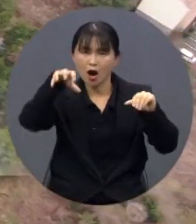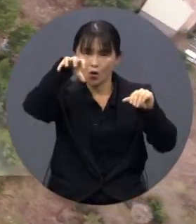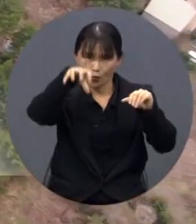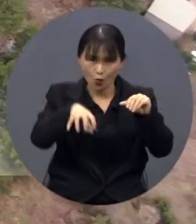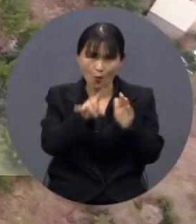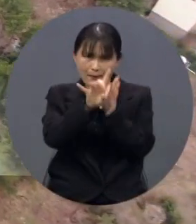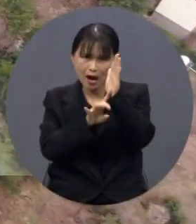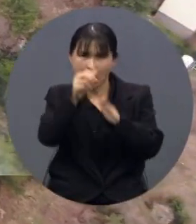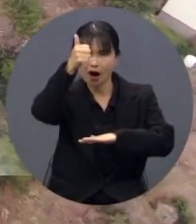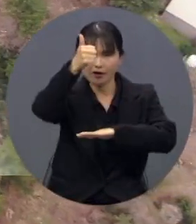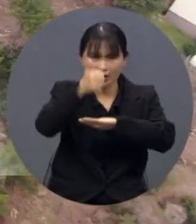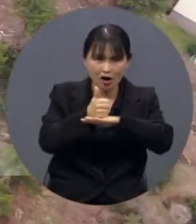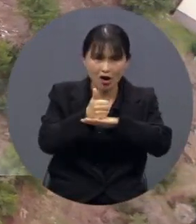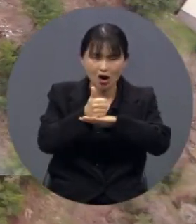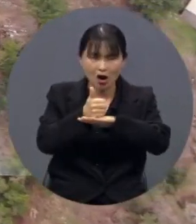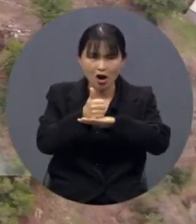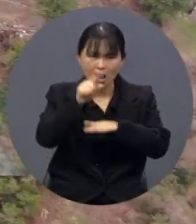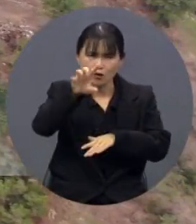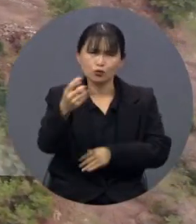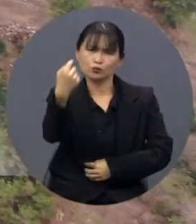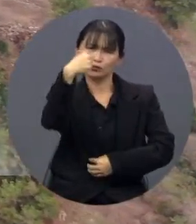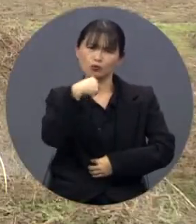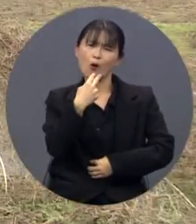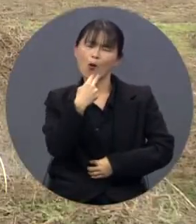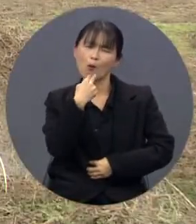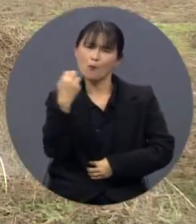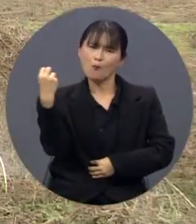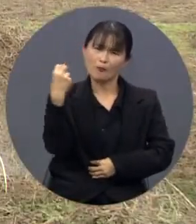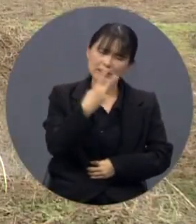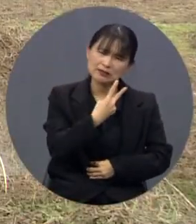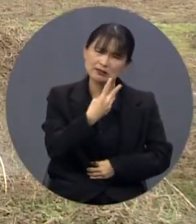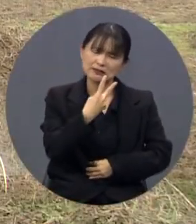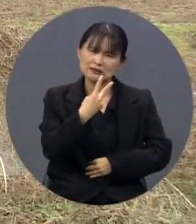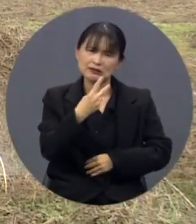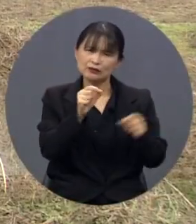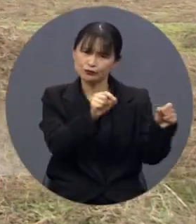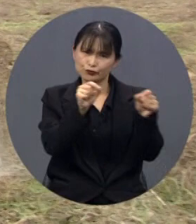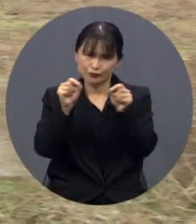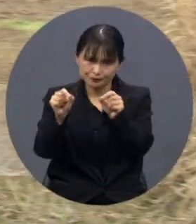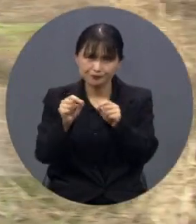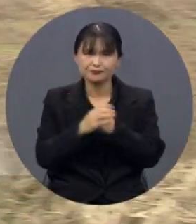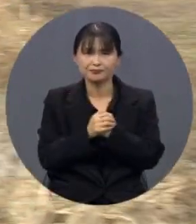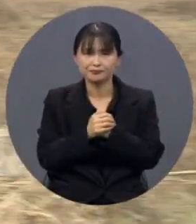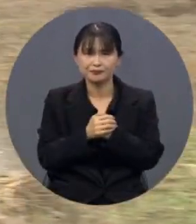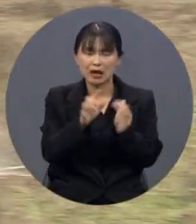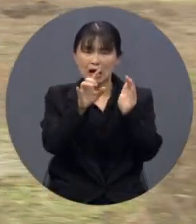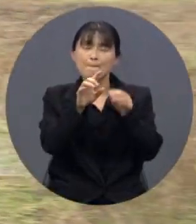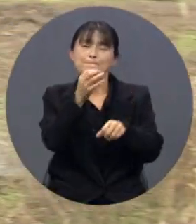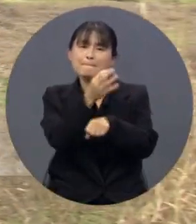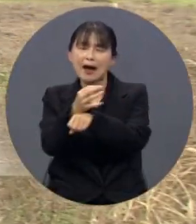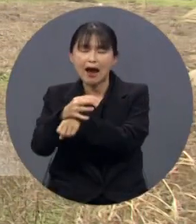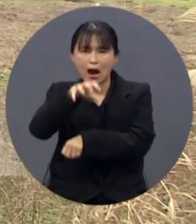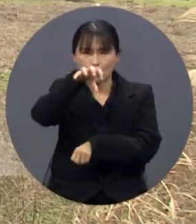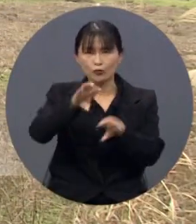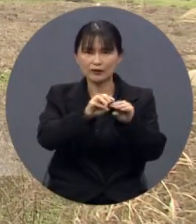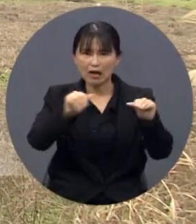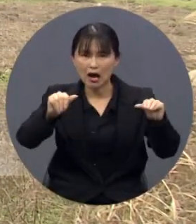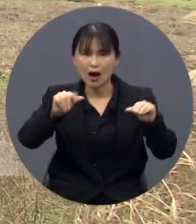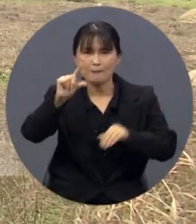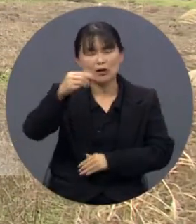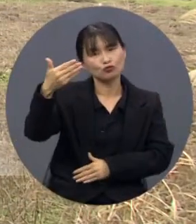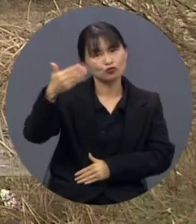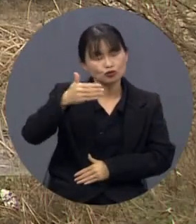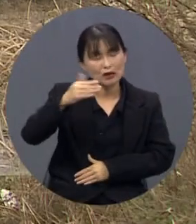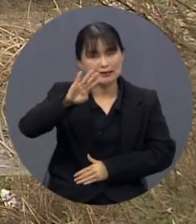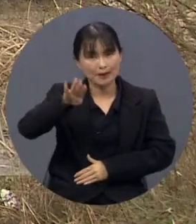입찰 결과 한 곳도 응찰하지 않아 다시 유찰됐다 대상 부진은 면적